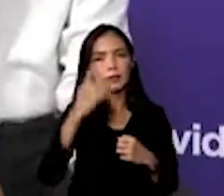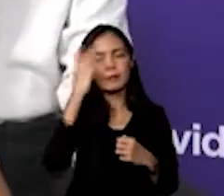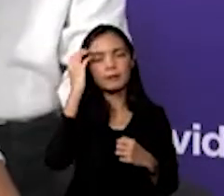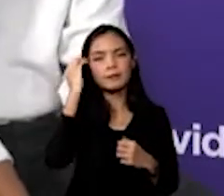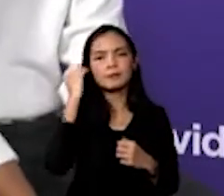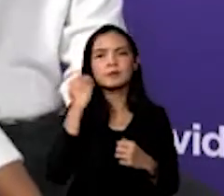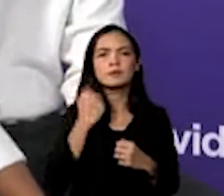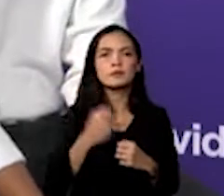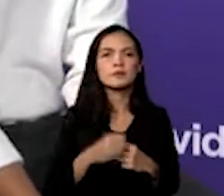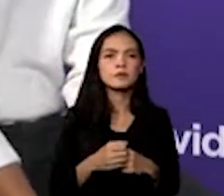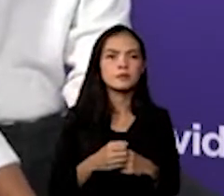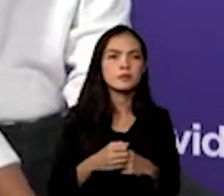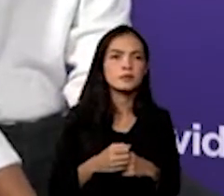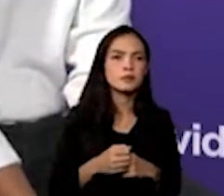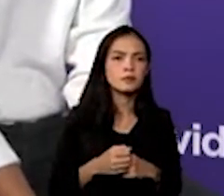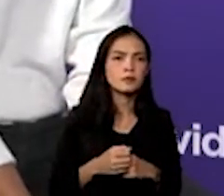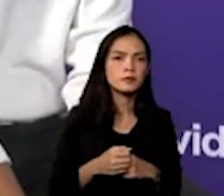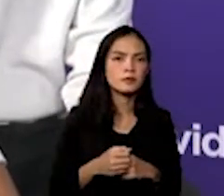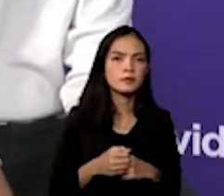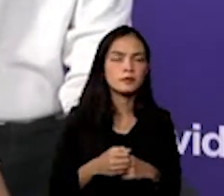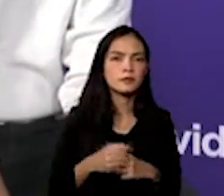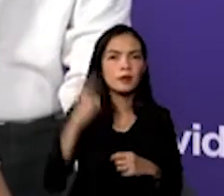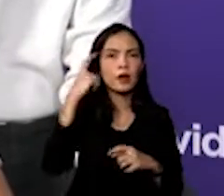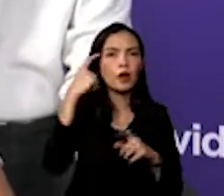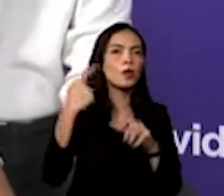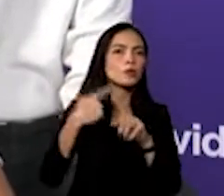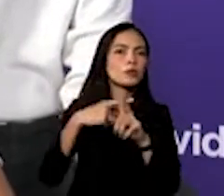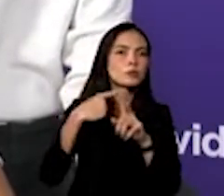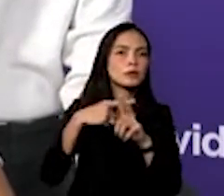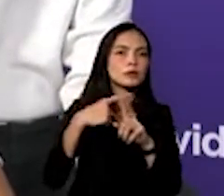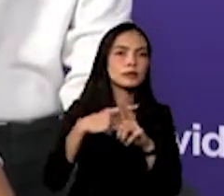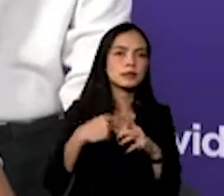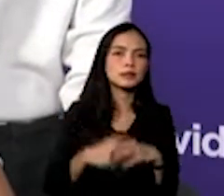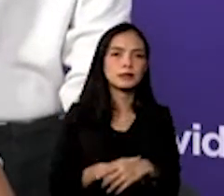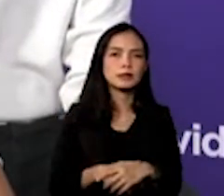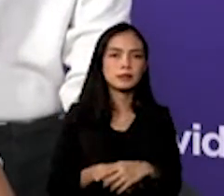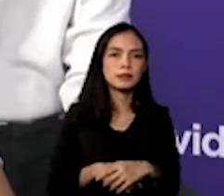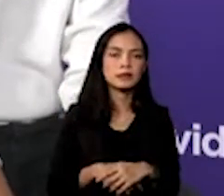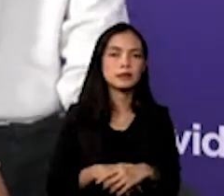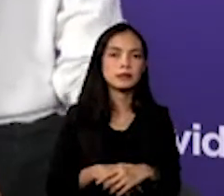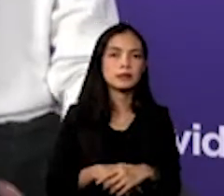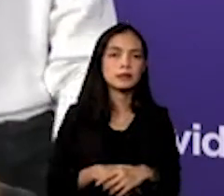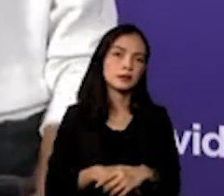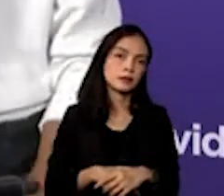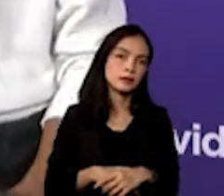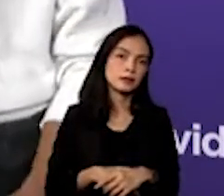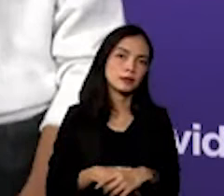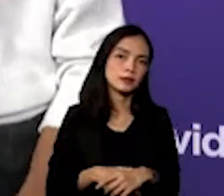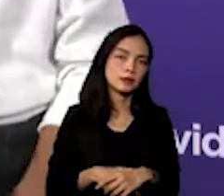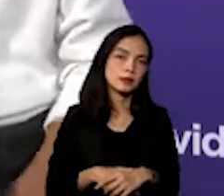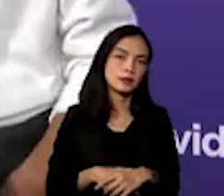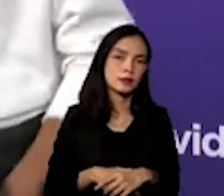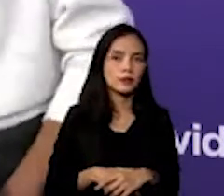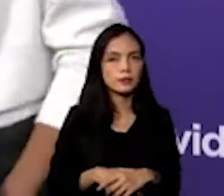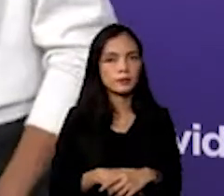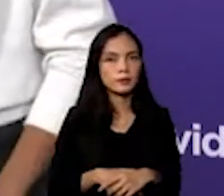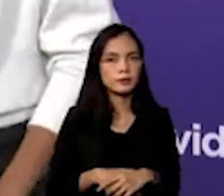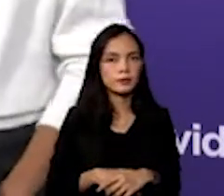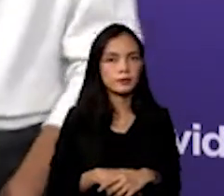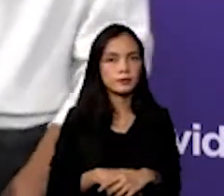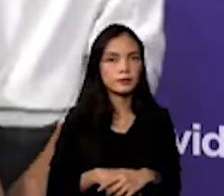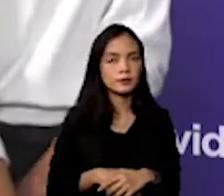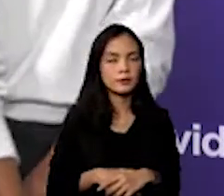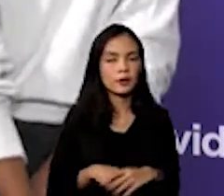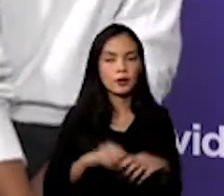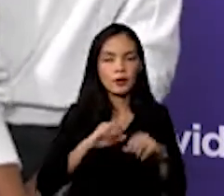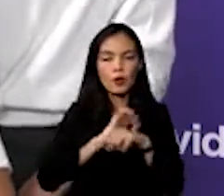ee optimis Terus apa ya ya di dilawan sama-sama kok